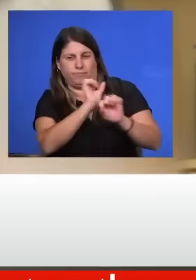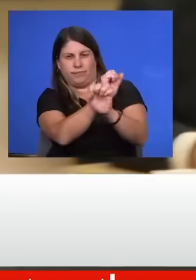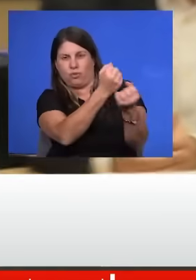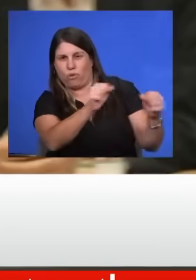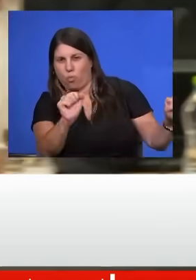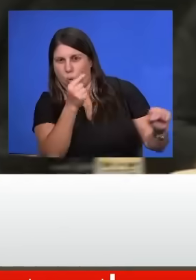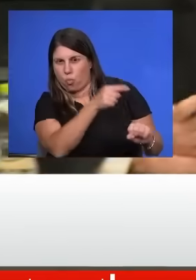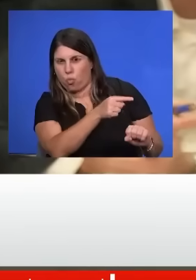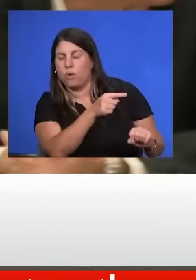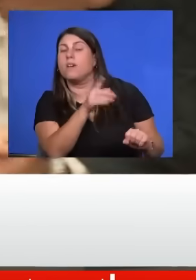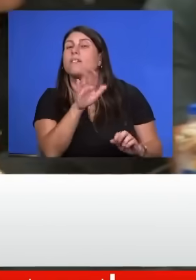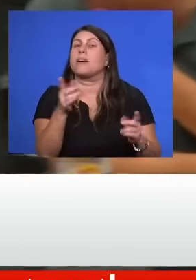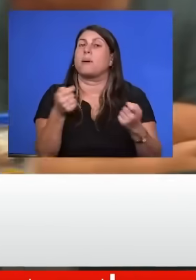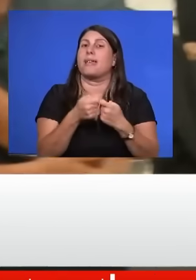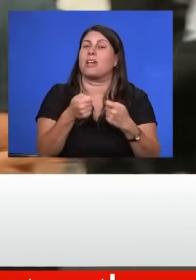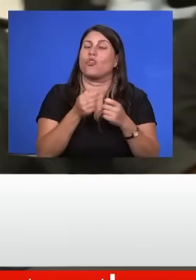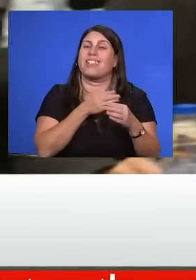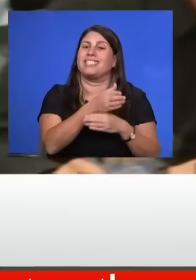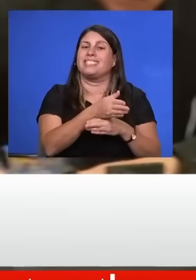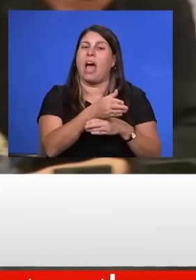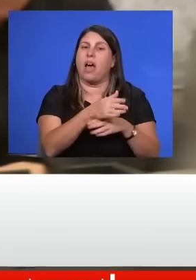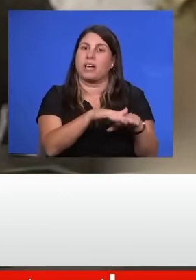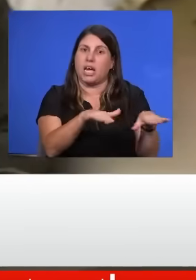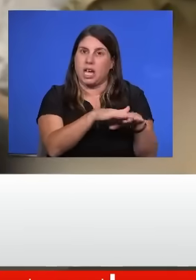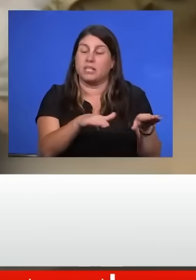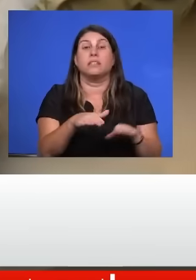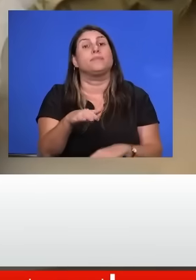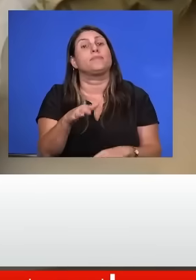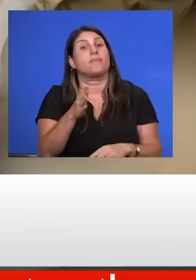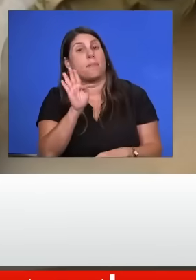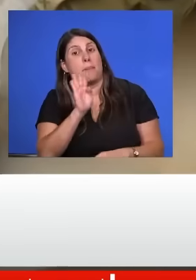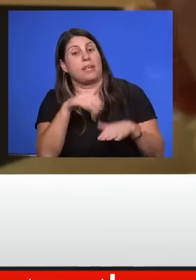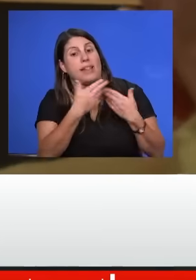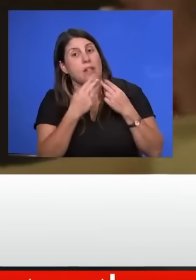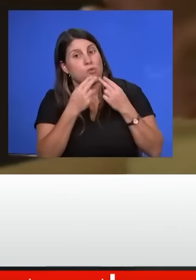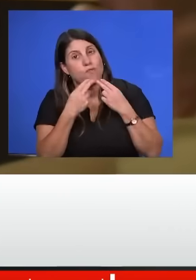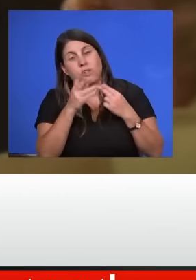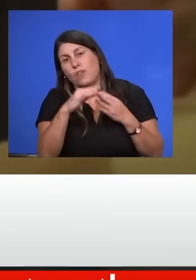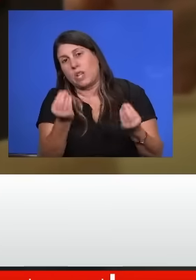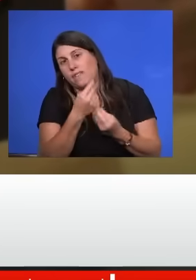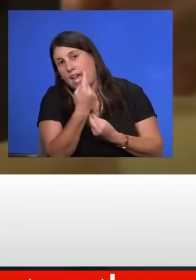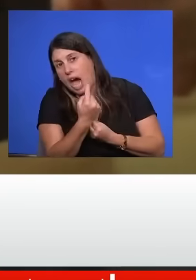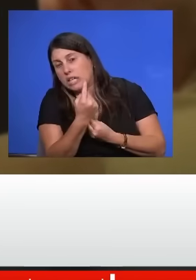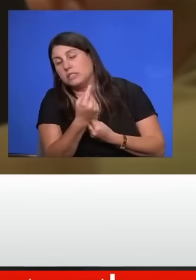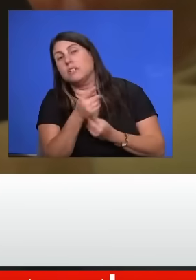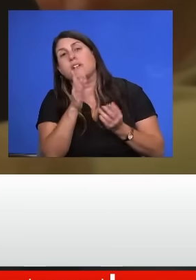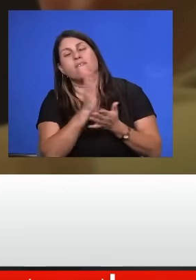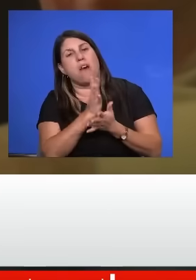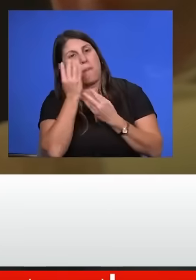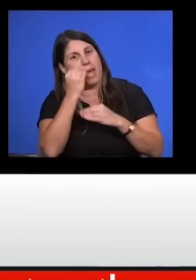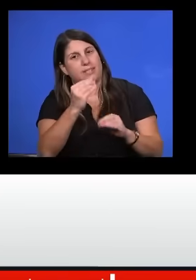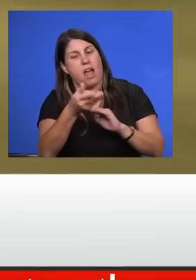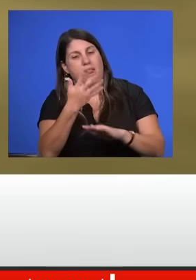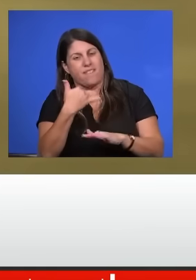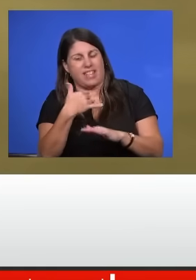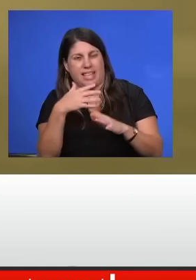בנוגע לכניסה הקרקעית. נתניהו בעצם סיפק להם תשובות לפחות לדבר אחד, עוד בהצהרה לפני כינוס הקבינט, תהיה כניסה